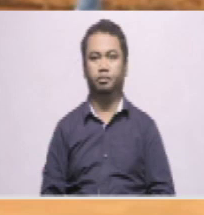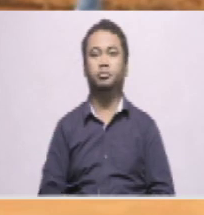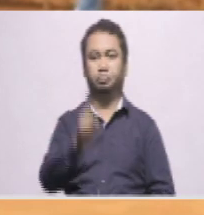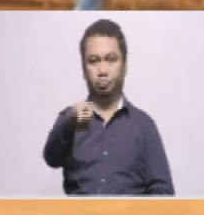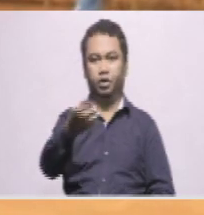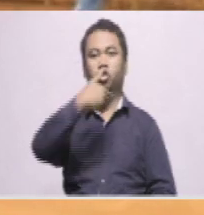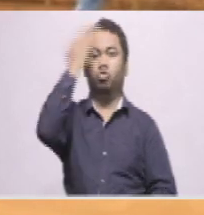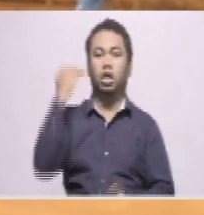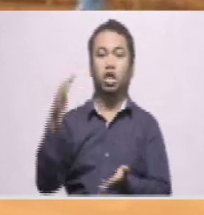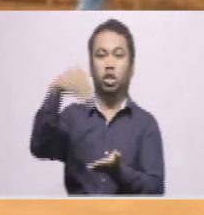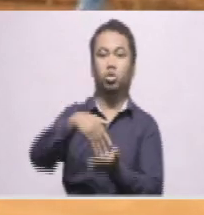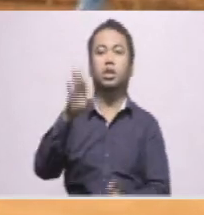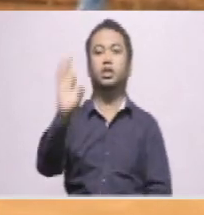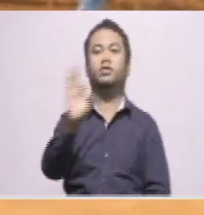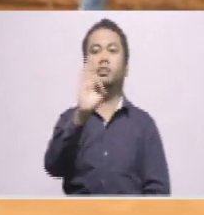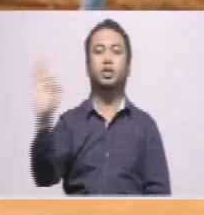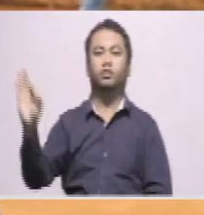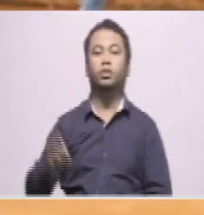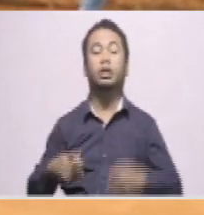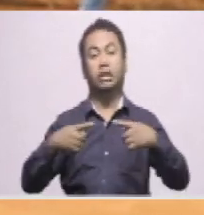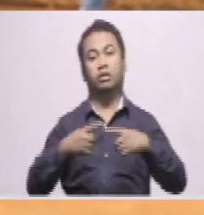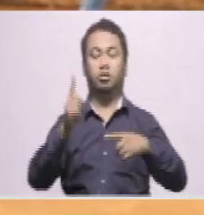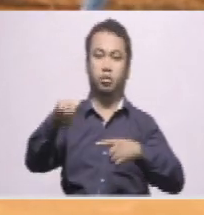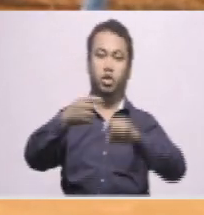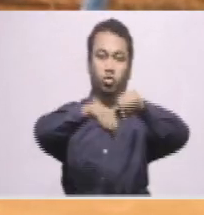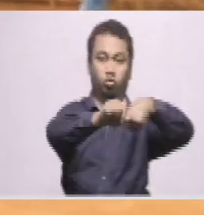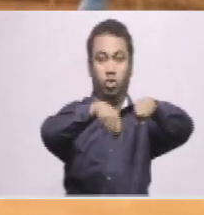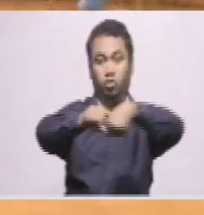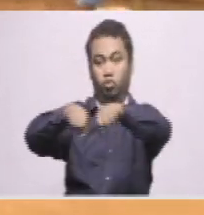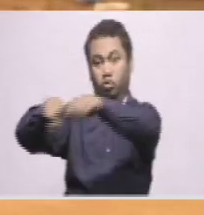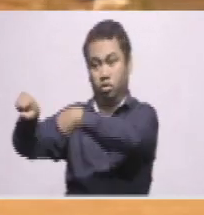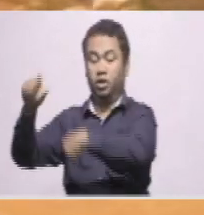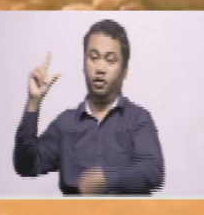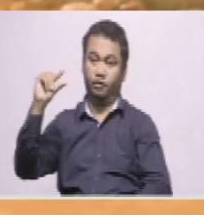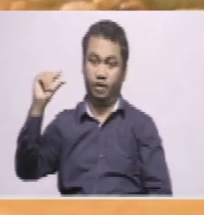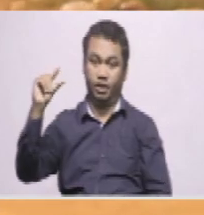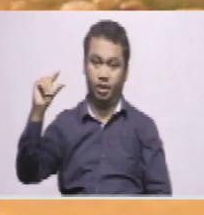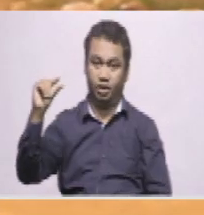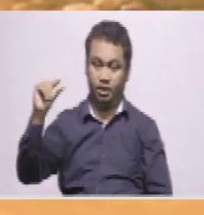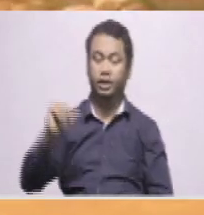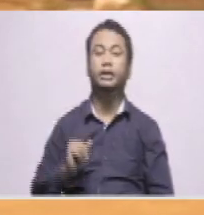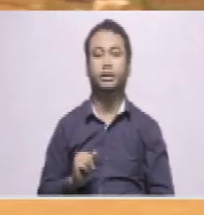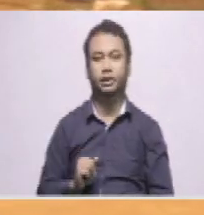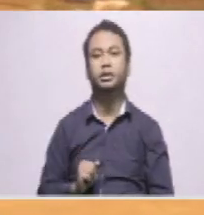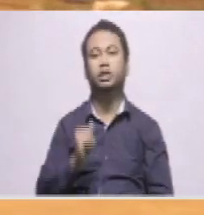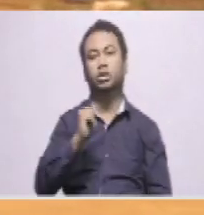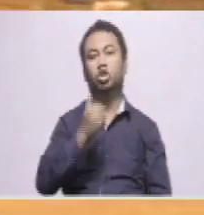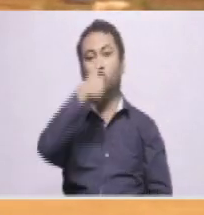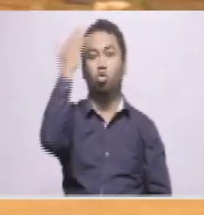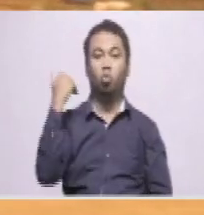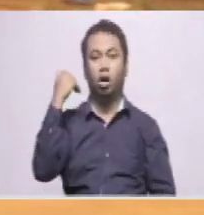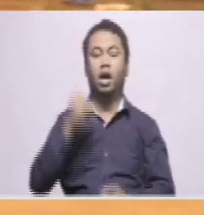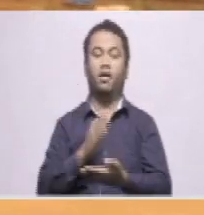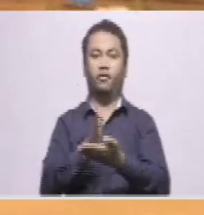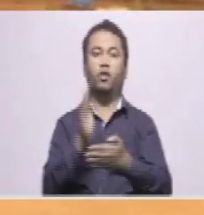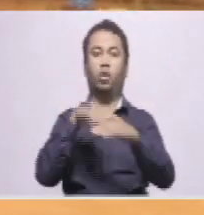tonga mifidy 70 ny olana madinidinika izay hita ety amin'izao fotoana izao dia ireo mpifidy efa tao